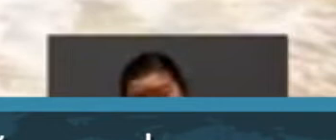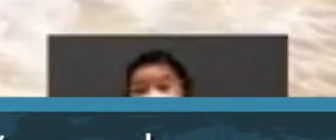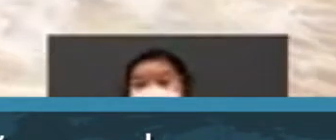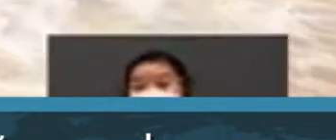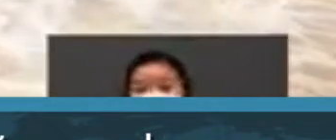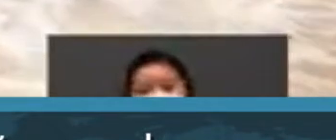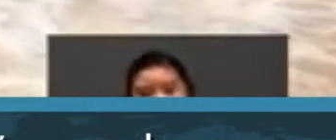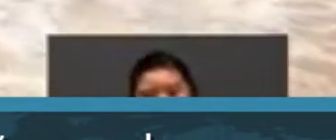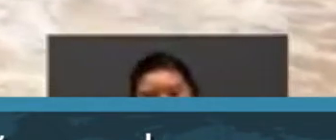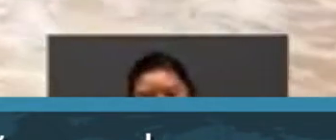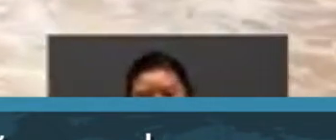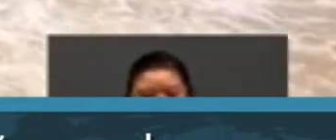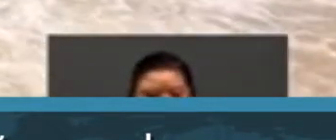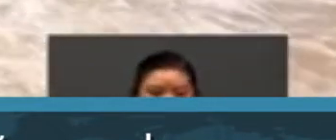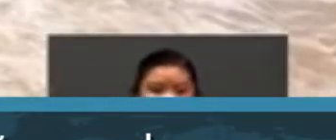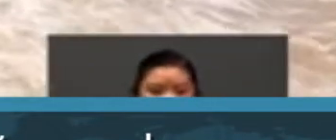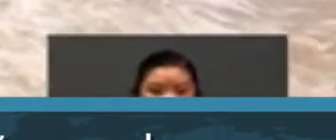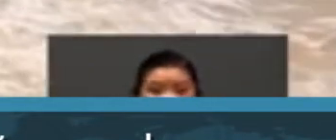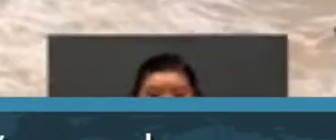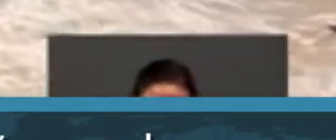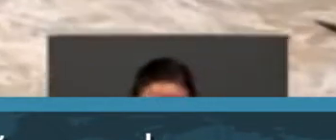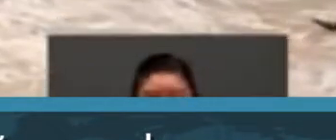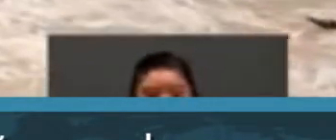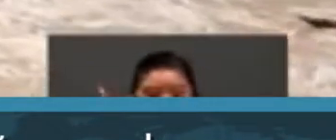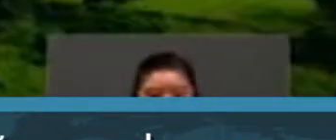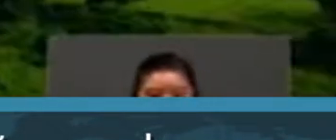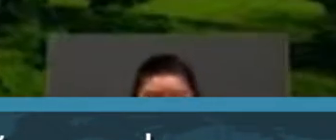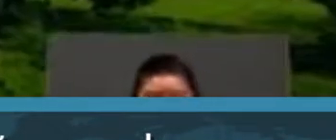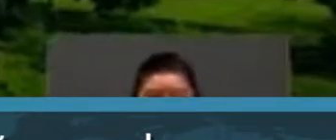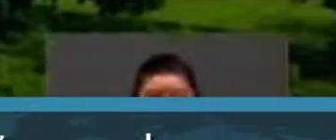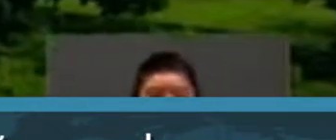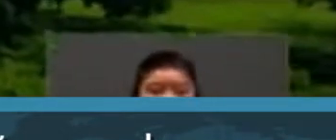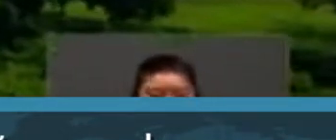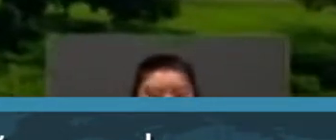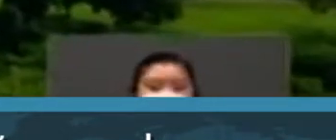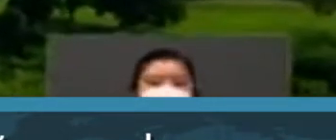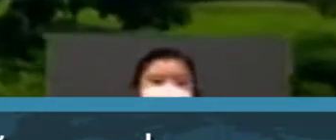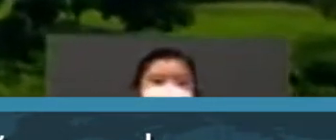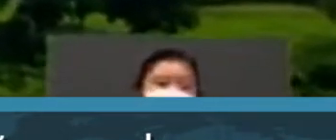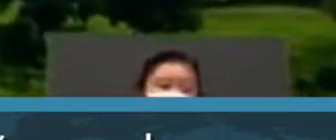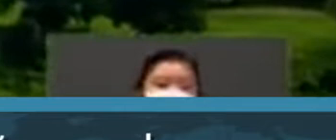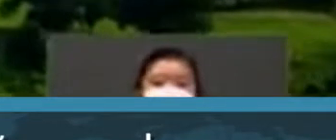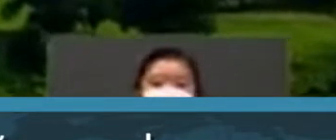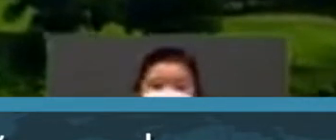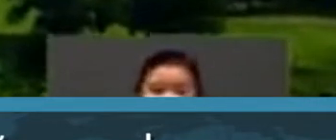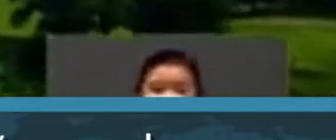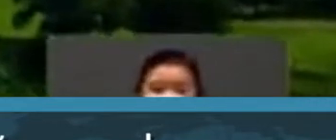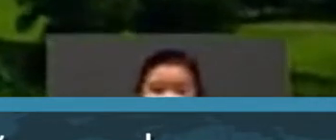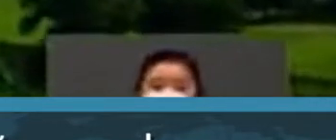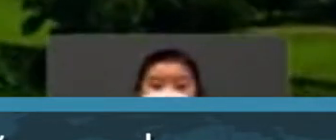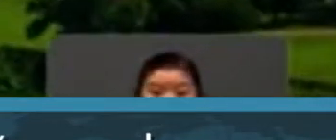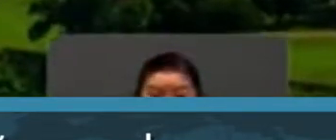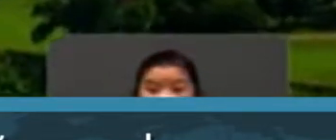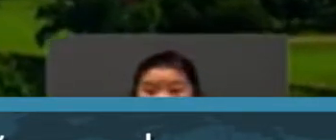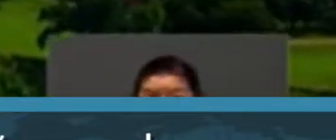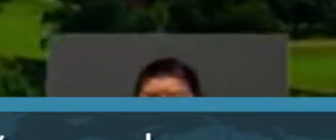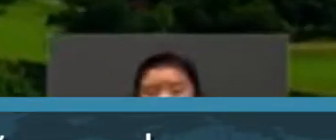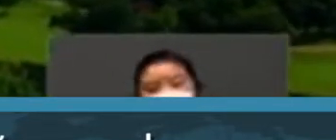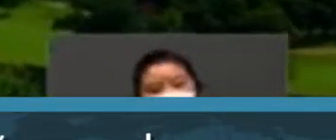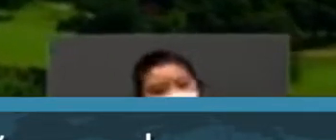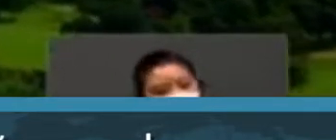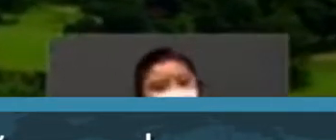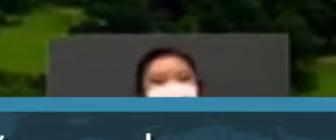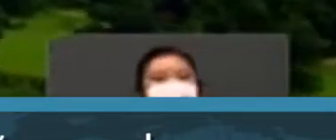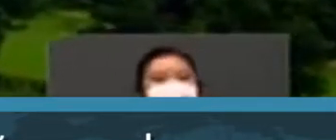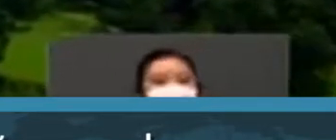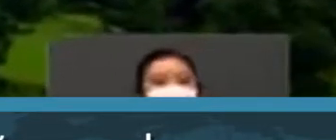าพร้อมติดตั้งเครื่องสูบน้ำเพิ่มบริเวณโครงการส่งน้ำและบำรุงรักษาชลหารพิจิตรจังหวัดสมุทรปราการซึ่ง